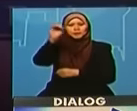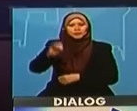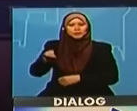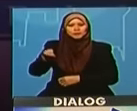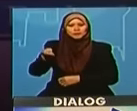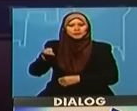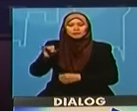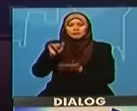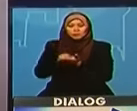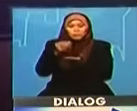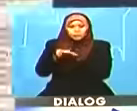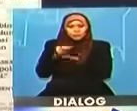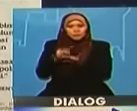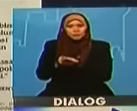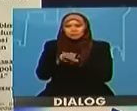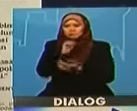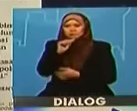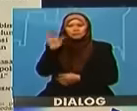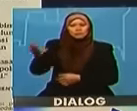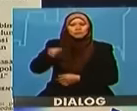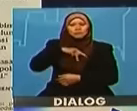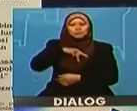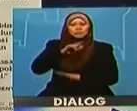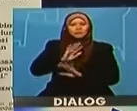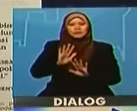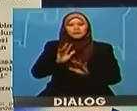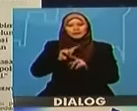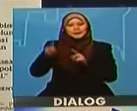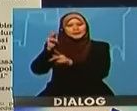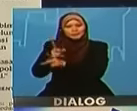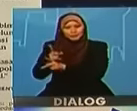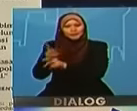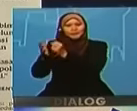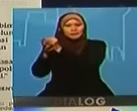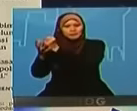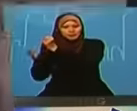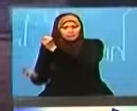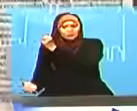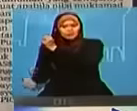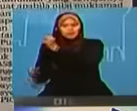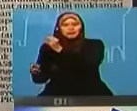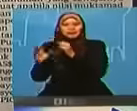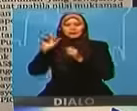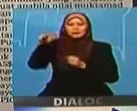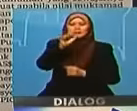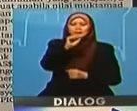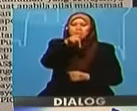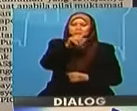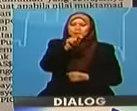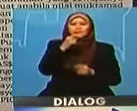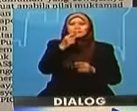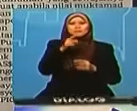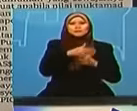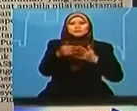Itu bukannya duit yang mereka milih, tapi disimpan situ. Okay. Jadi sekarang pihak IP kata, tak apalah,